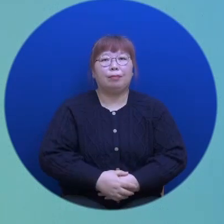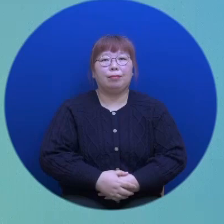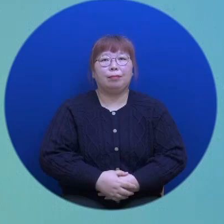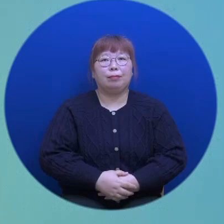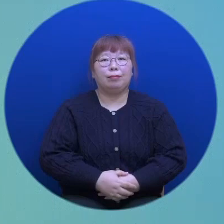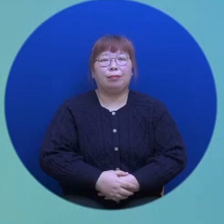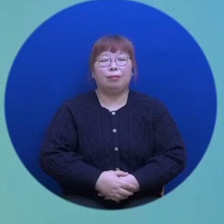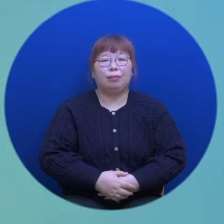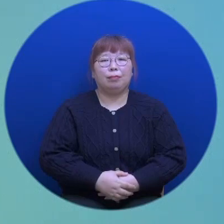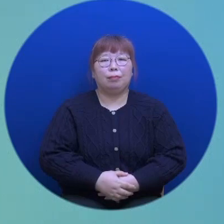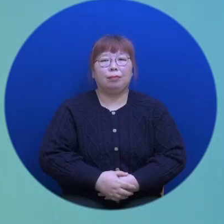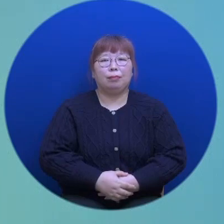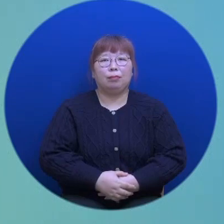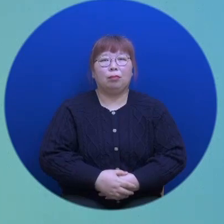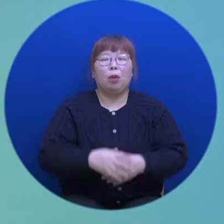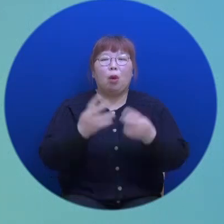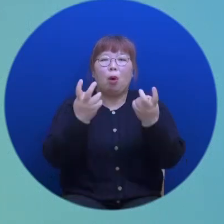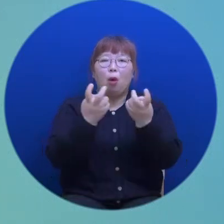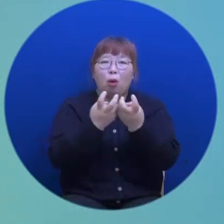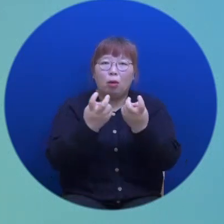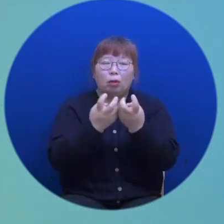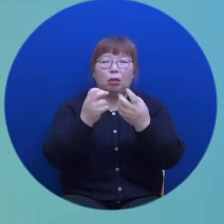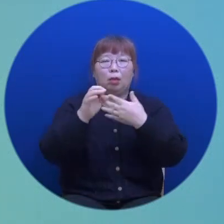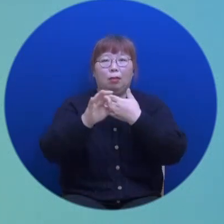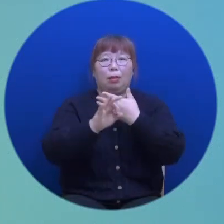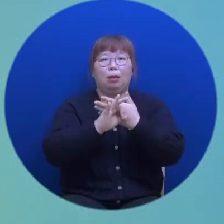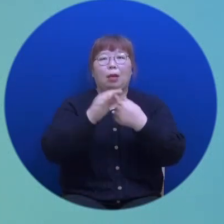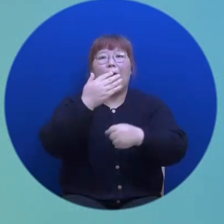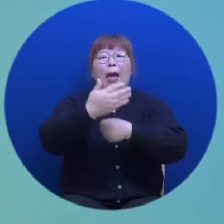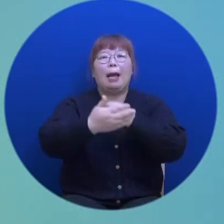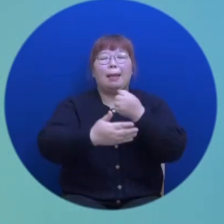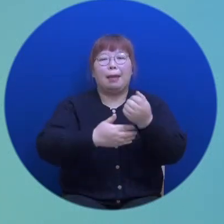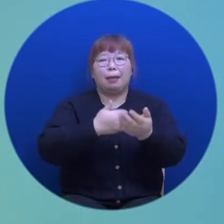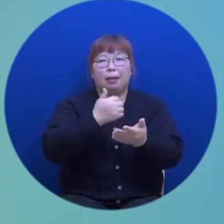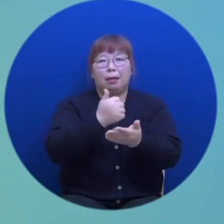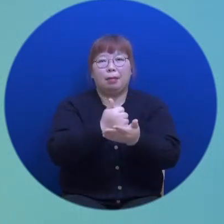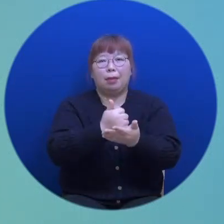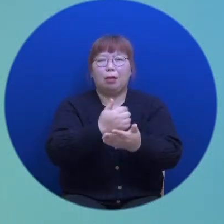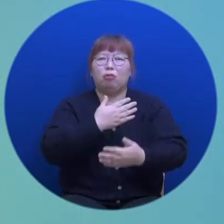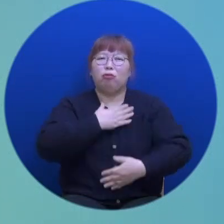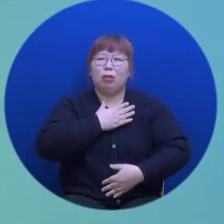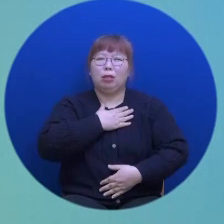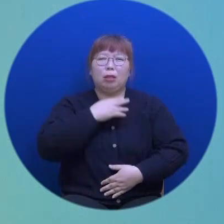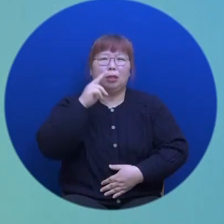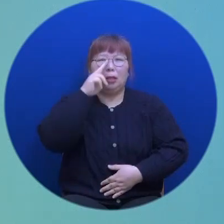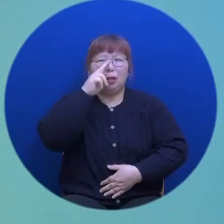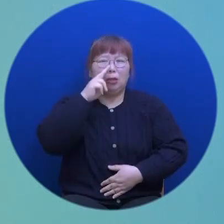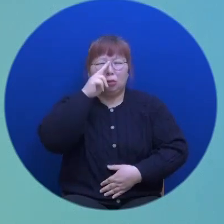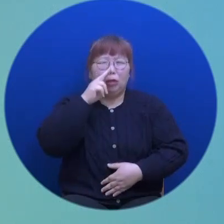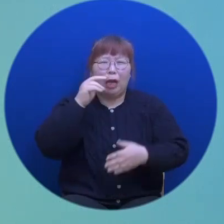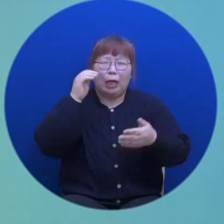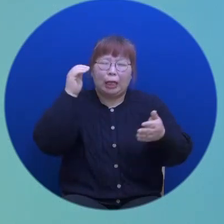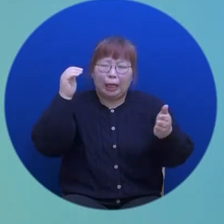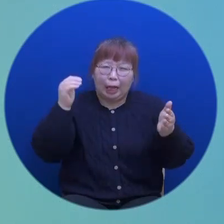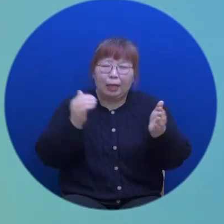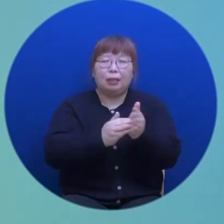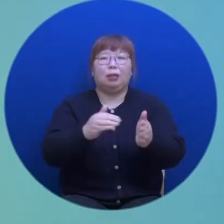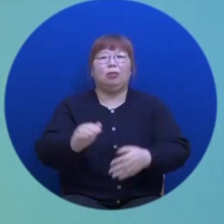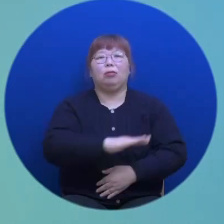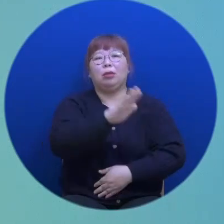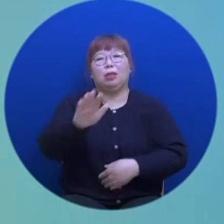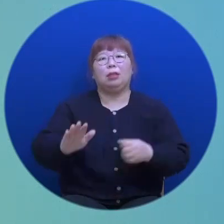시간으로 어떻게 하면 우리를 질투하시기까지 사랑하시는 그 하나님의